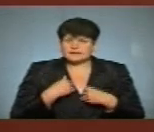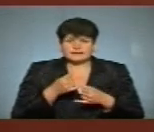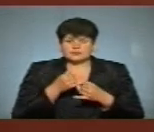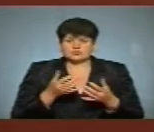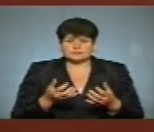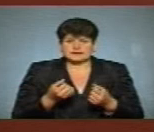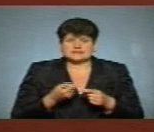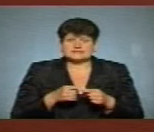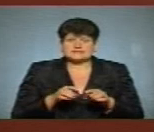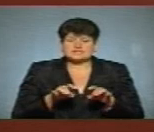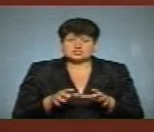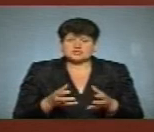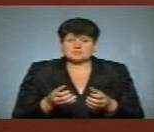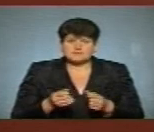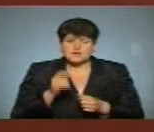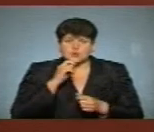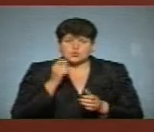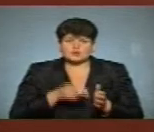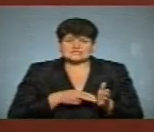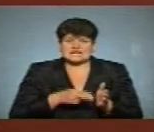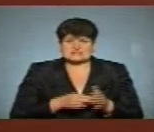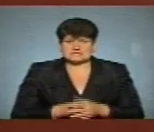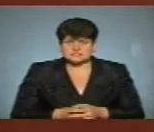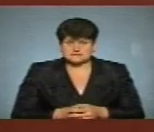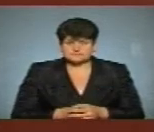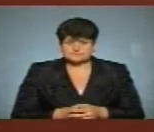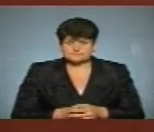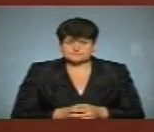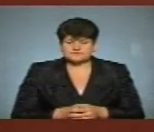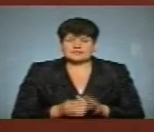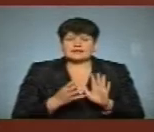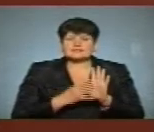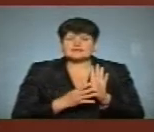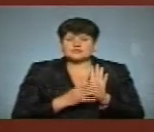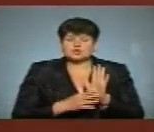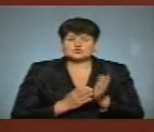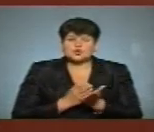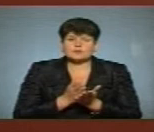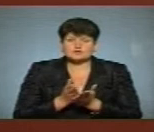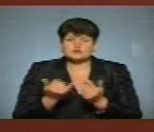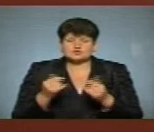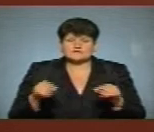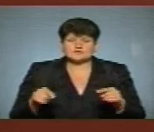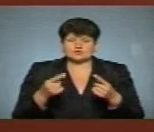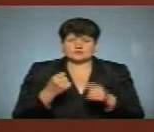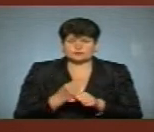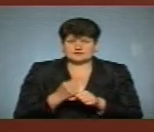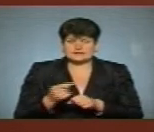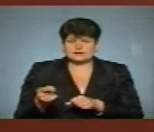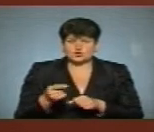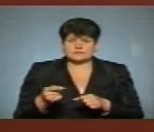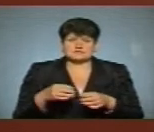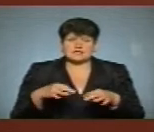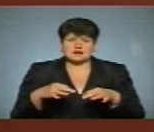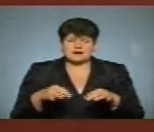Це рішення приймає також сама Укрзалізниця. І 90 маршрутів сьогодні поновили роботу на Тернопільській